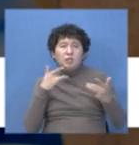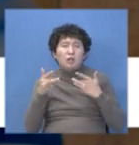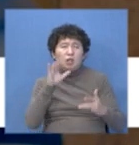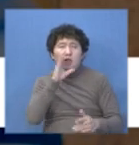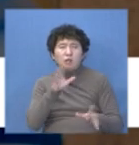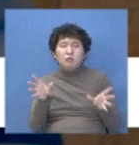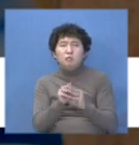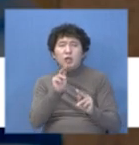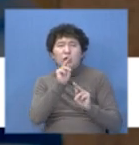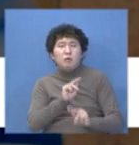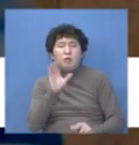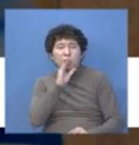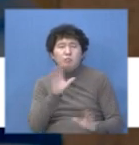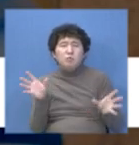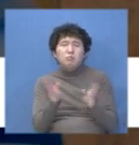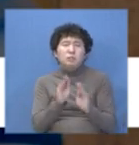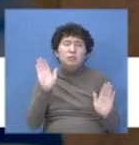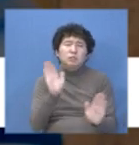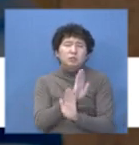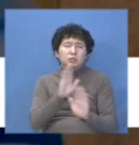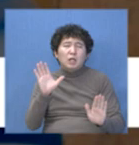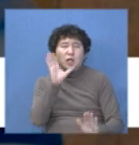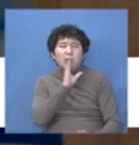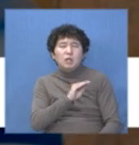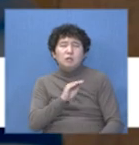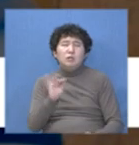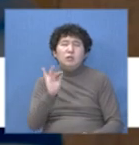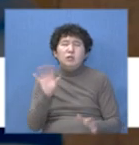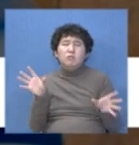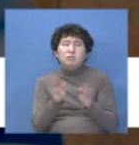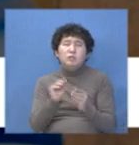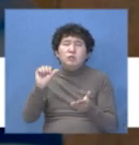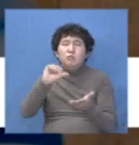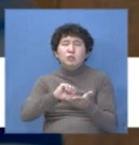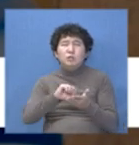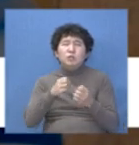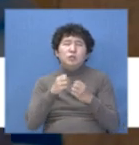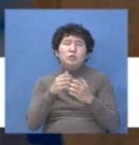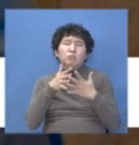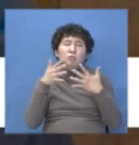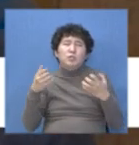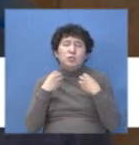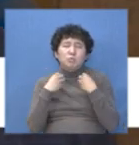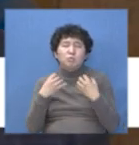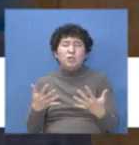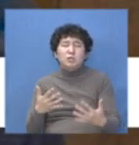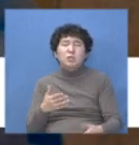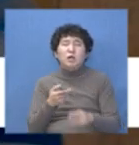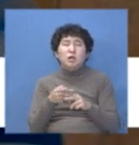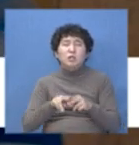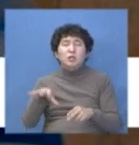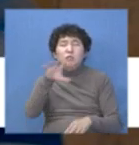аламыз, бірге өлең айта аламыз, бірге осындай шараларға қатысып, осындай үлкен тойларда қатыса аламыз. Бұның бәрі біздің